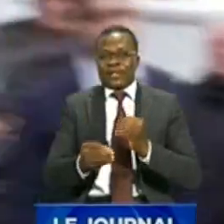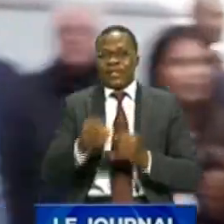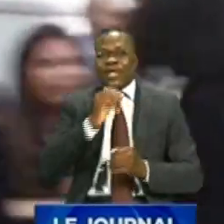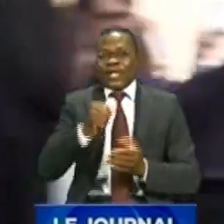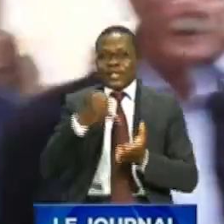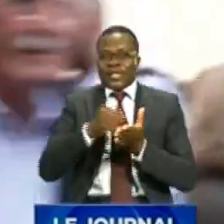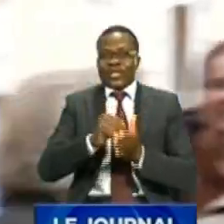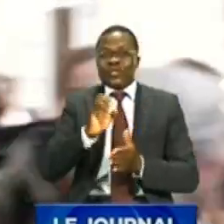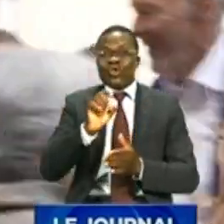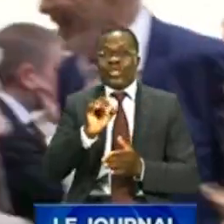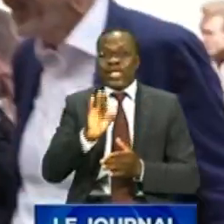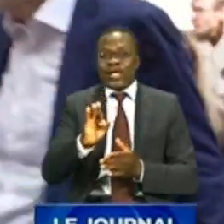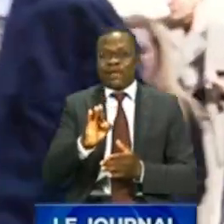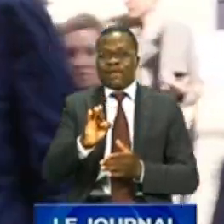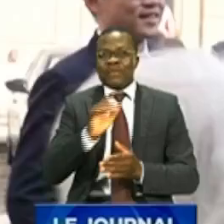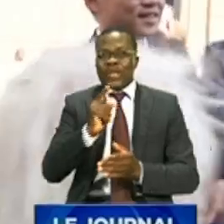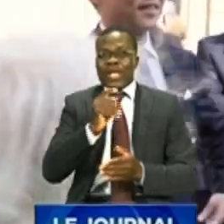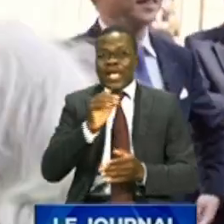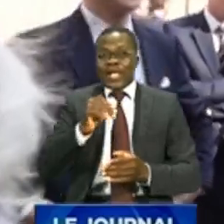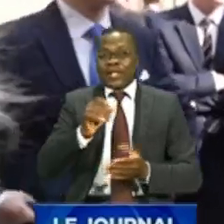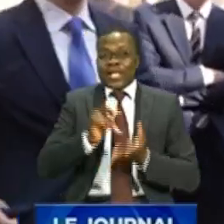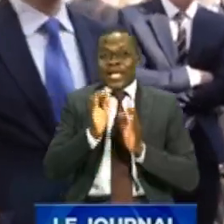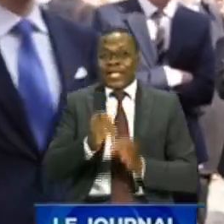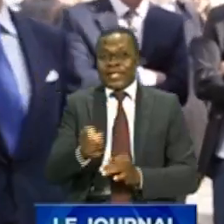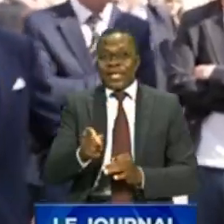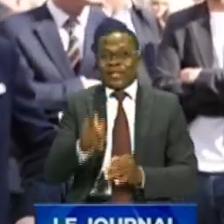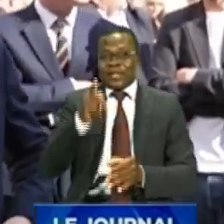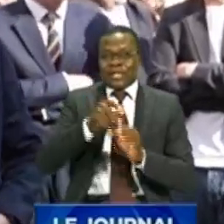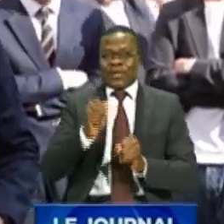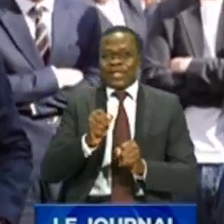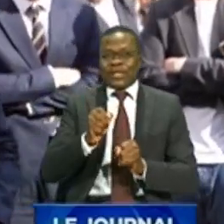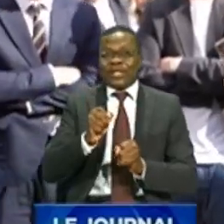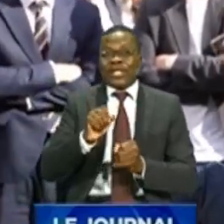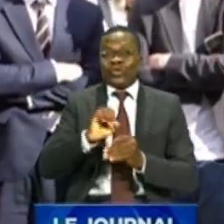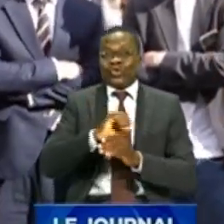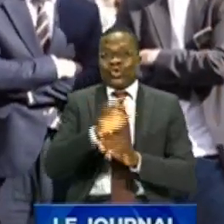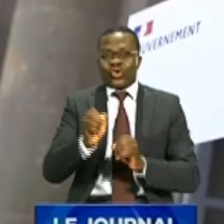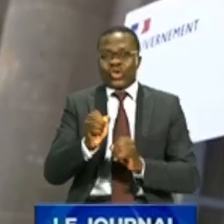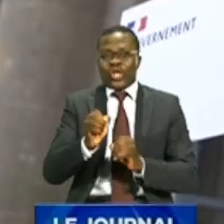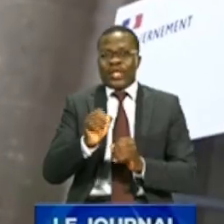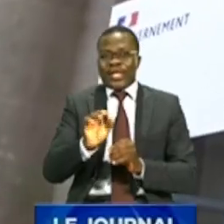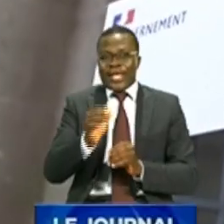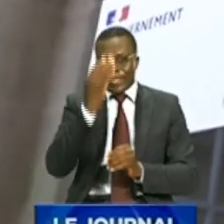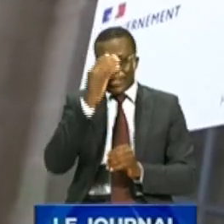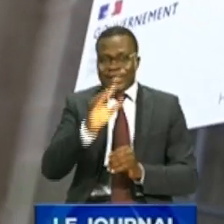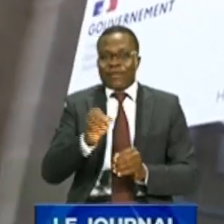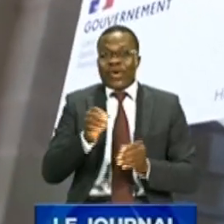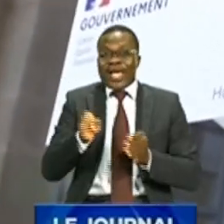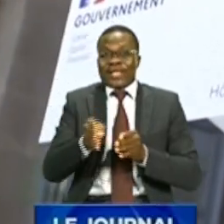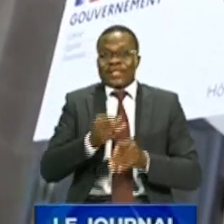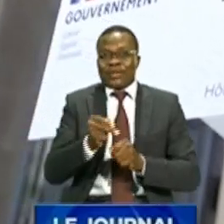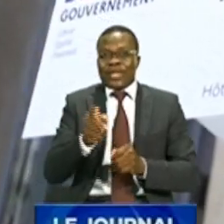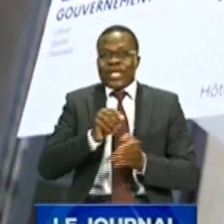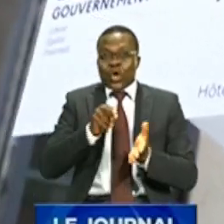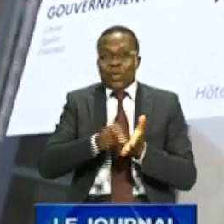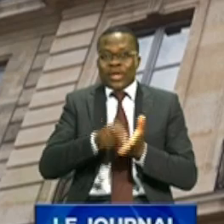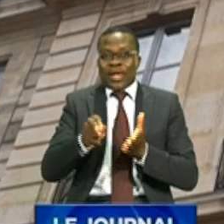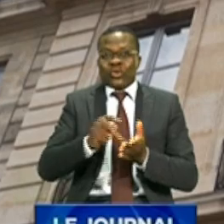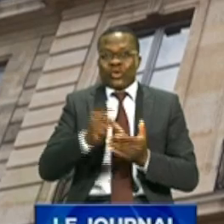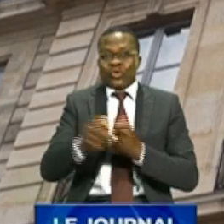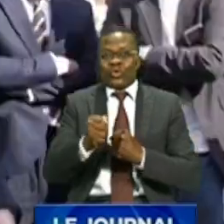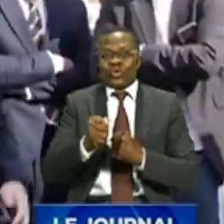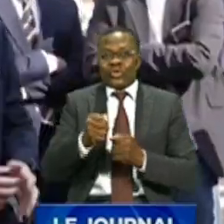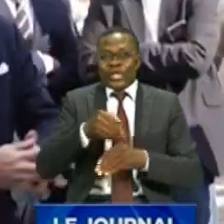de l'EDF, elle est une fervente partisante du nucléaire et s'est distinguée à l'Assemblée comme rapporteure du